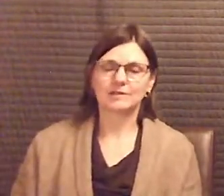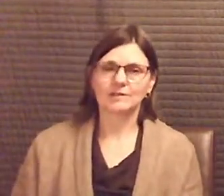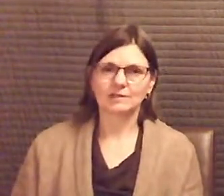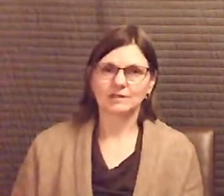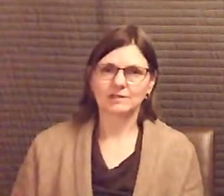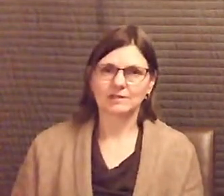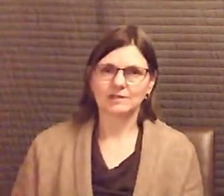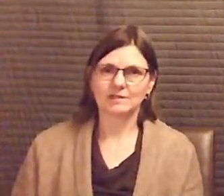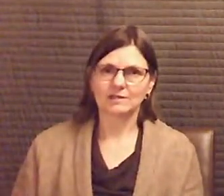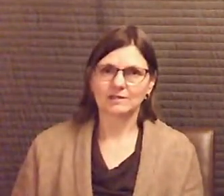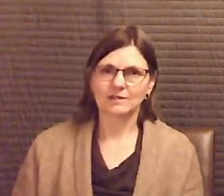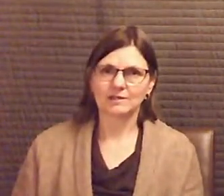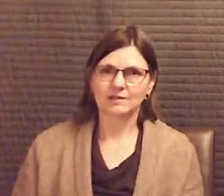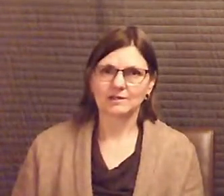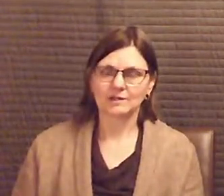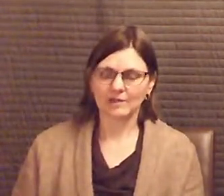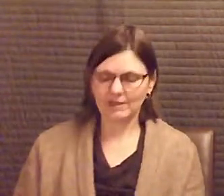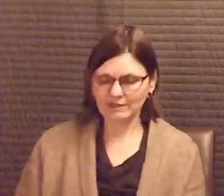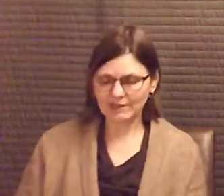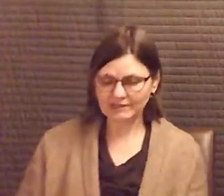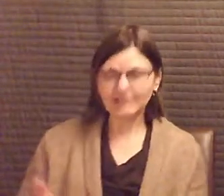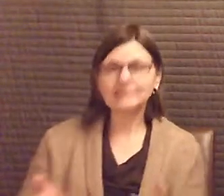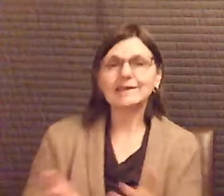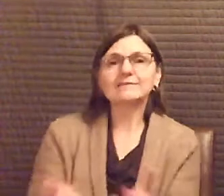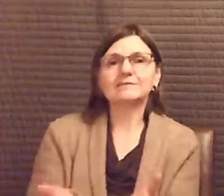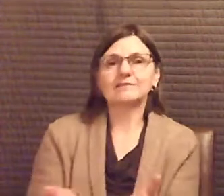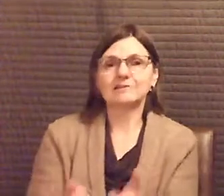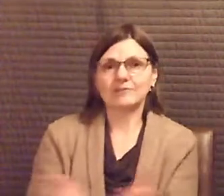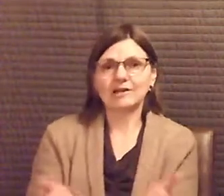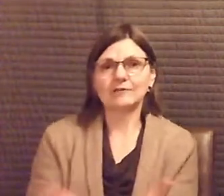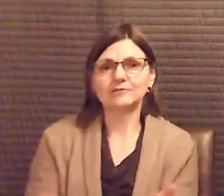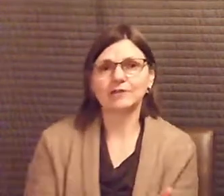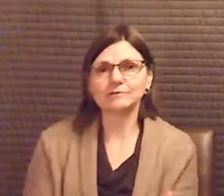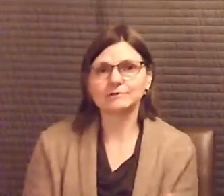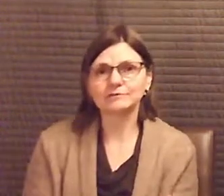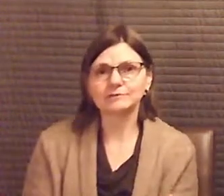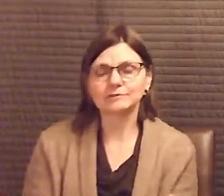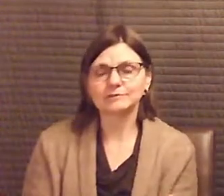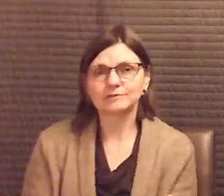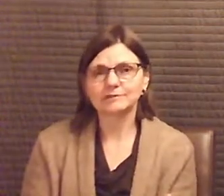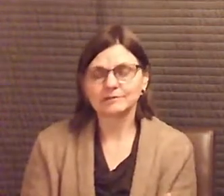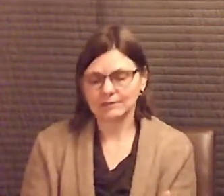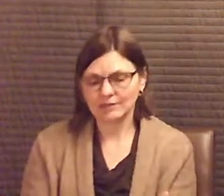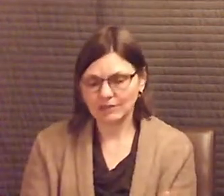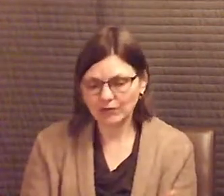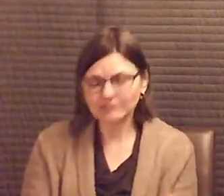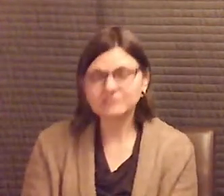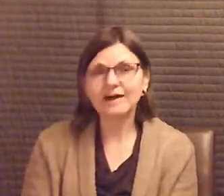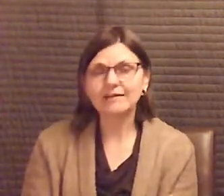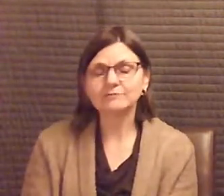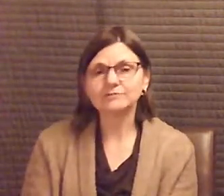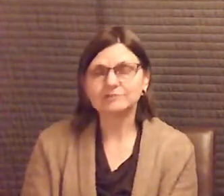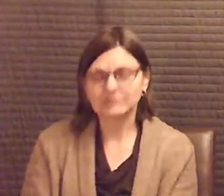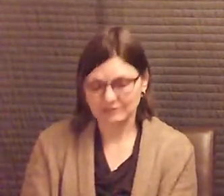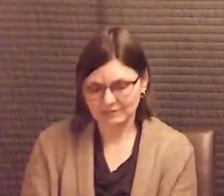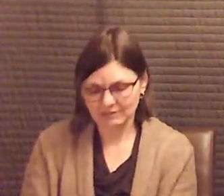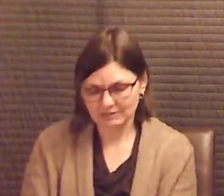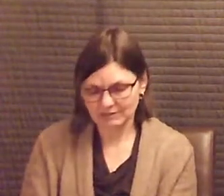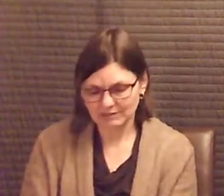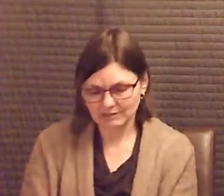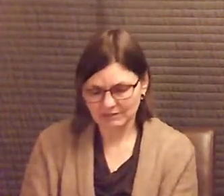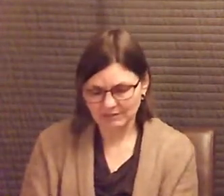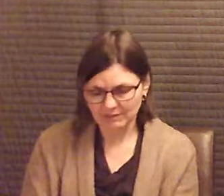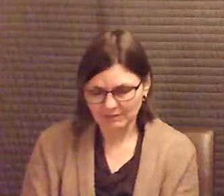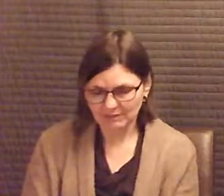lyon onweer kiezels en zang kleuren zin in en ik laat je een jezus zien terwijl ik afsluit dus een john droom van johannes 12 dat door